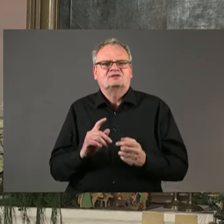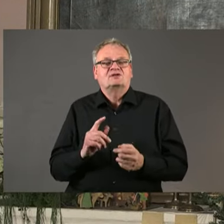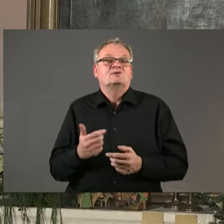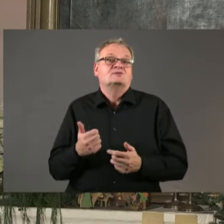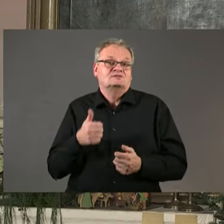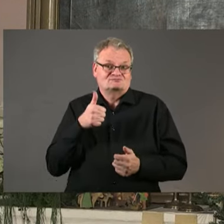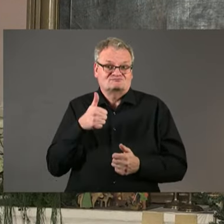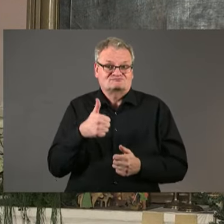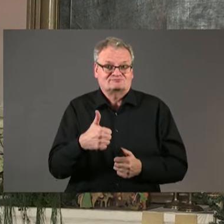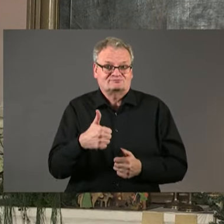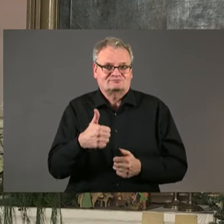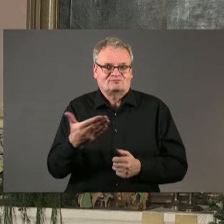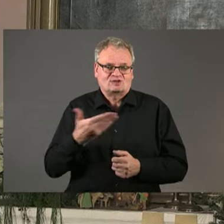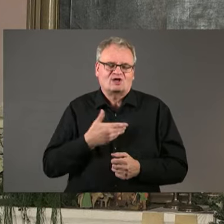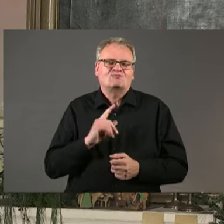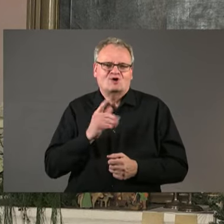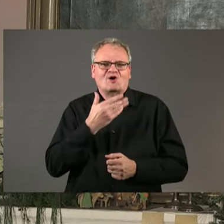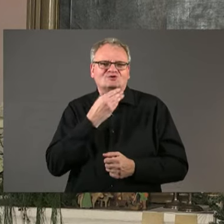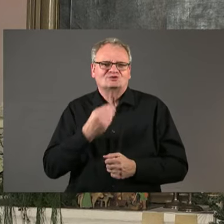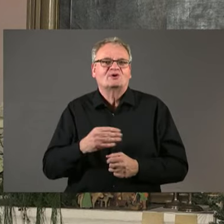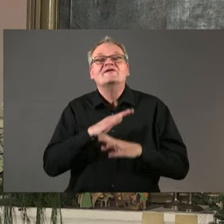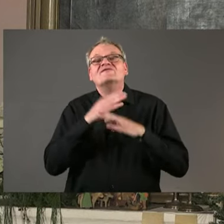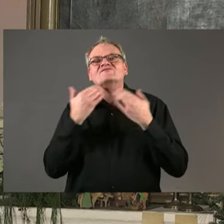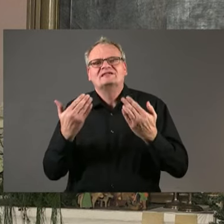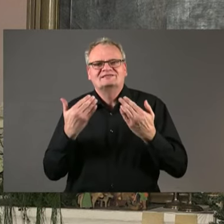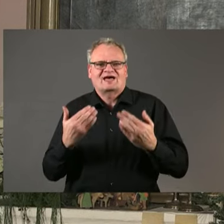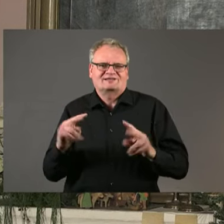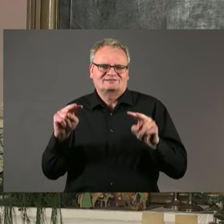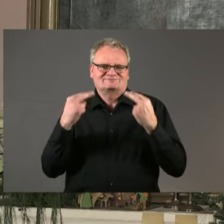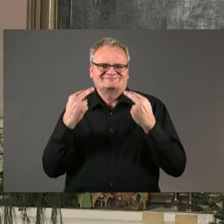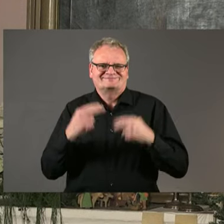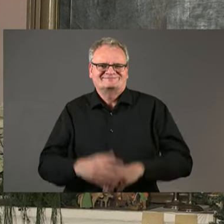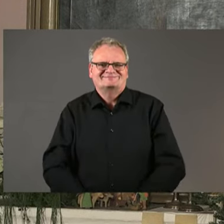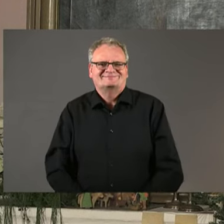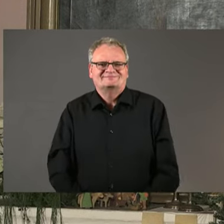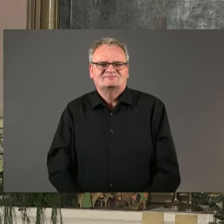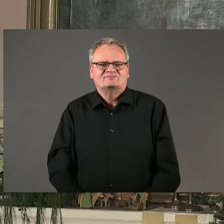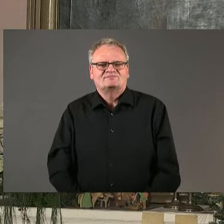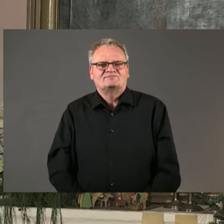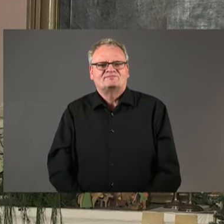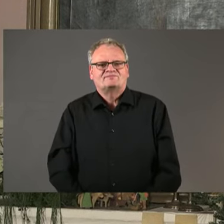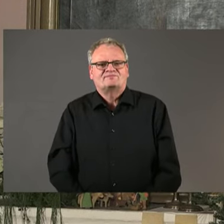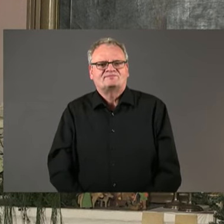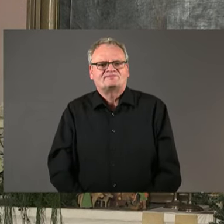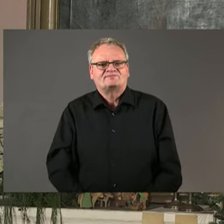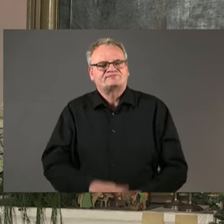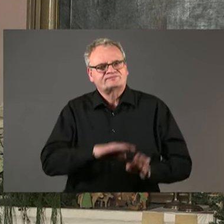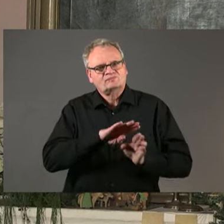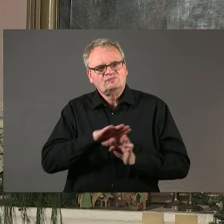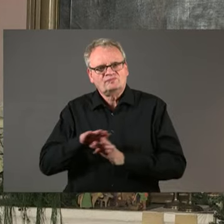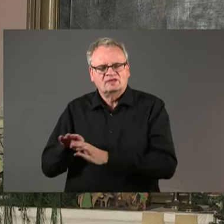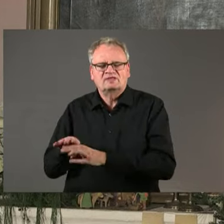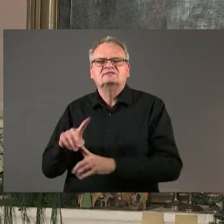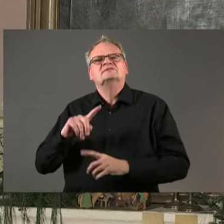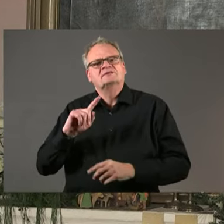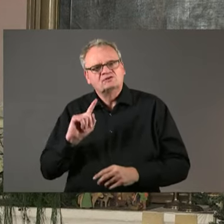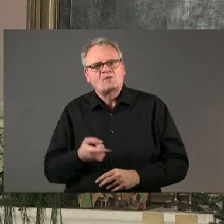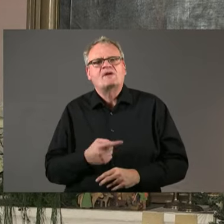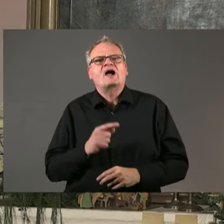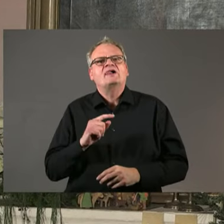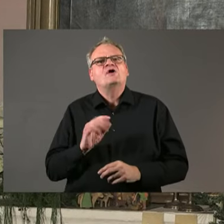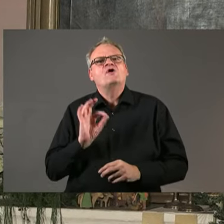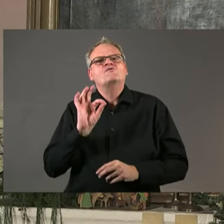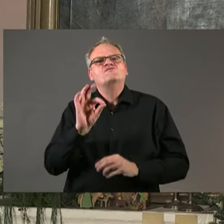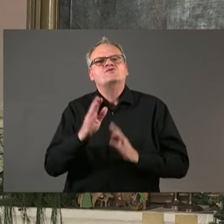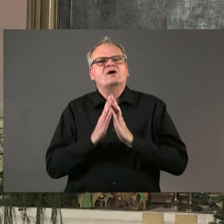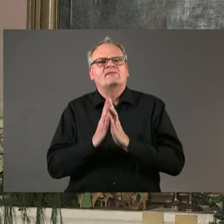da lasst, ist das auch großartig. Vielen Dank dafür. Wir wollen jetzt noch einmal eure Fürbitten gemeinsam vor